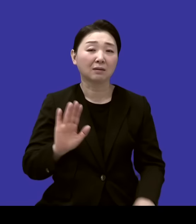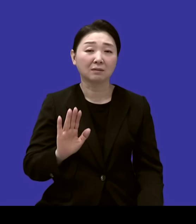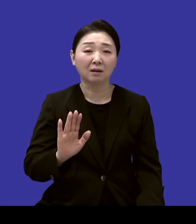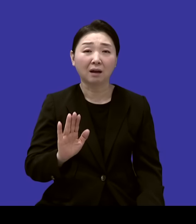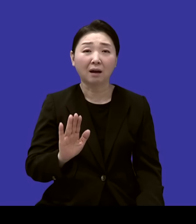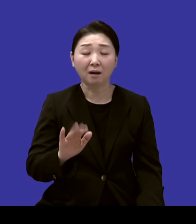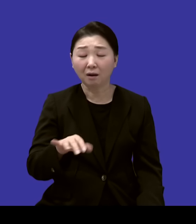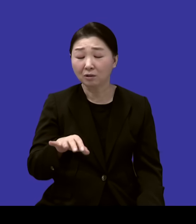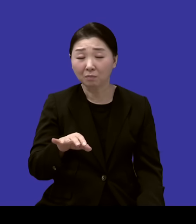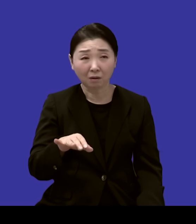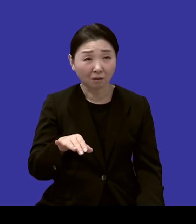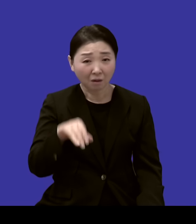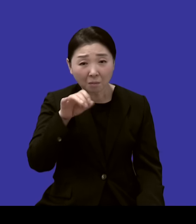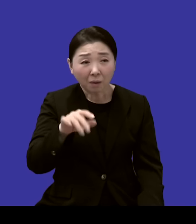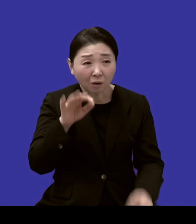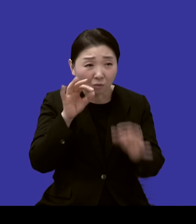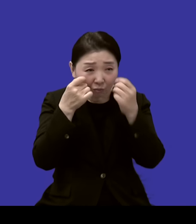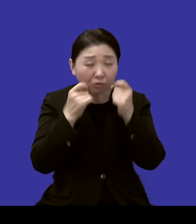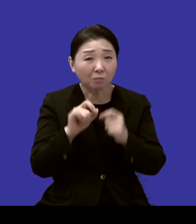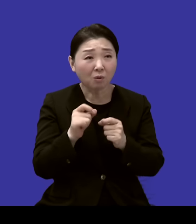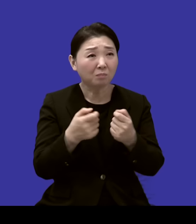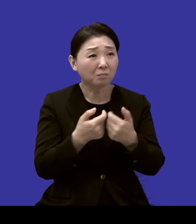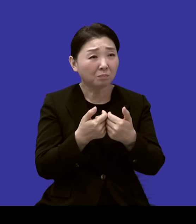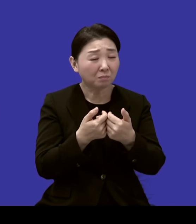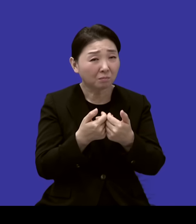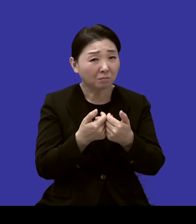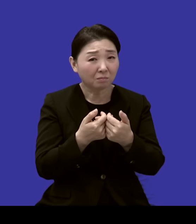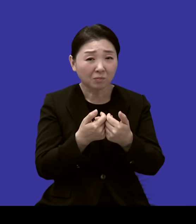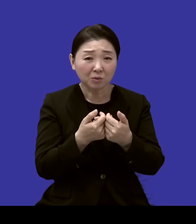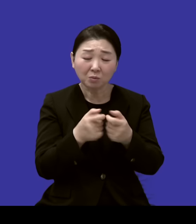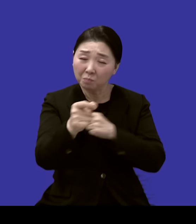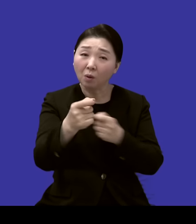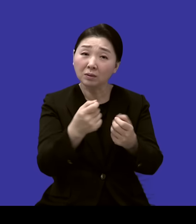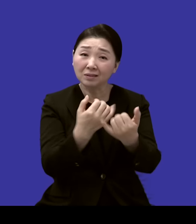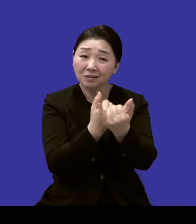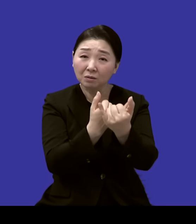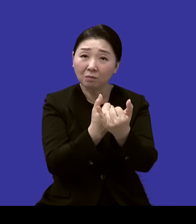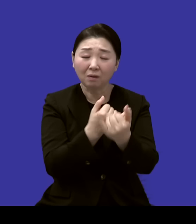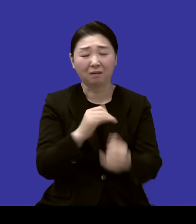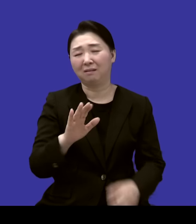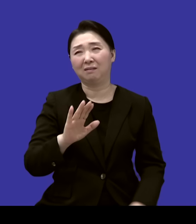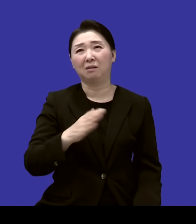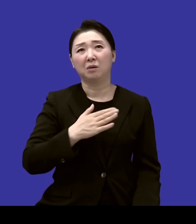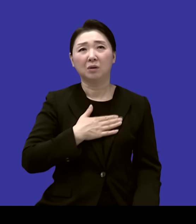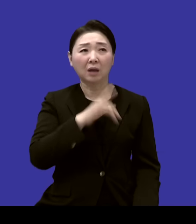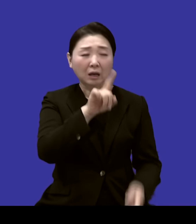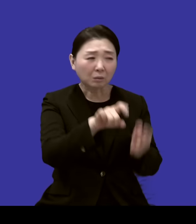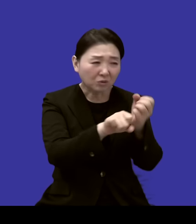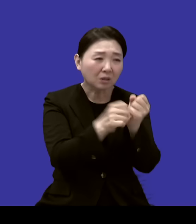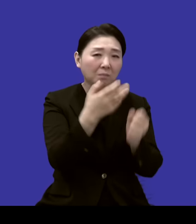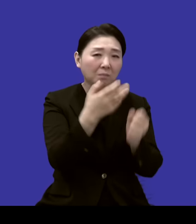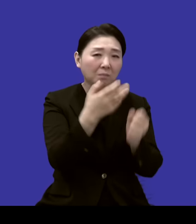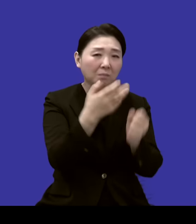게 그러니까 어디 좀 약간 먼 친척인 거죠. 네, 막 엄청 먼 친척은 아니었지만 그래도 이제 저는 유일하게 기댈 수 있는 친척이었는데 예. 너무 서럽게 울어서